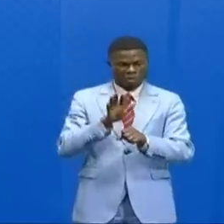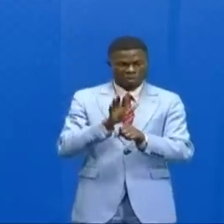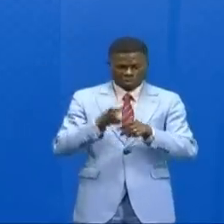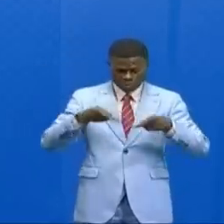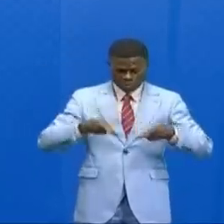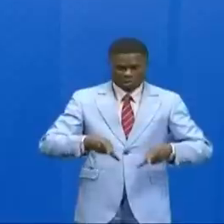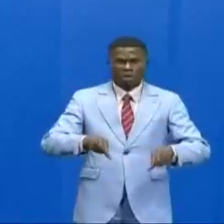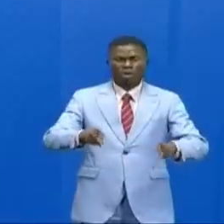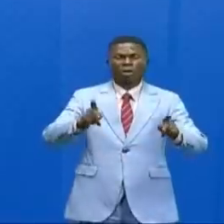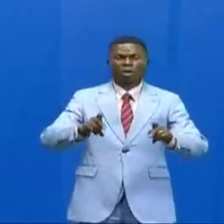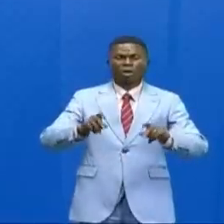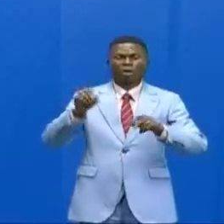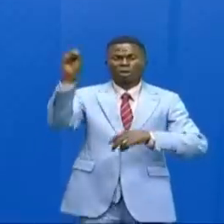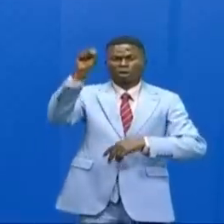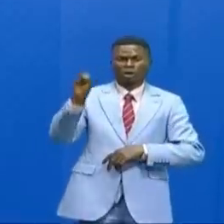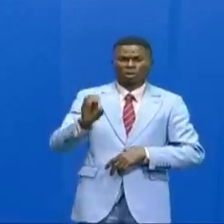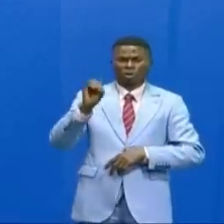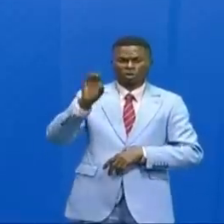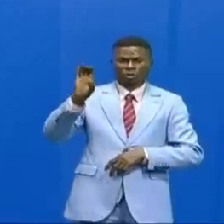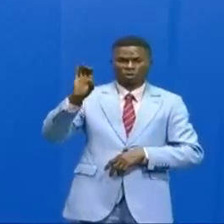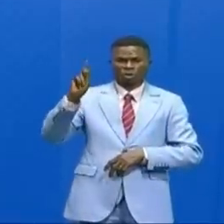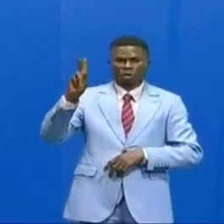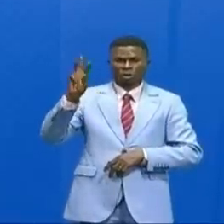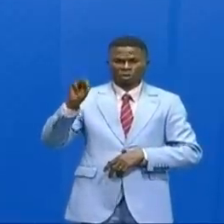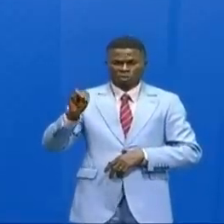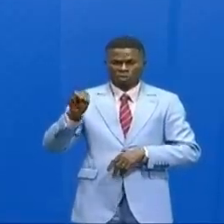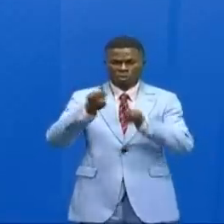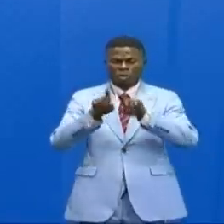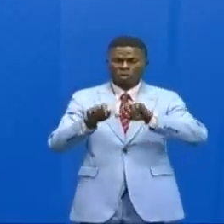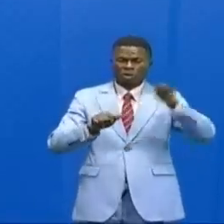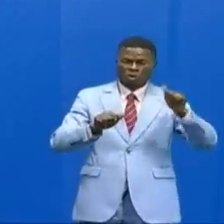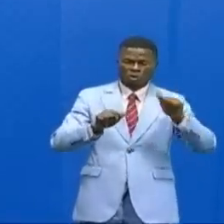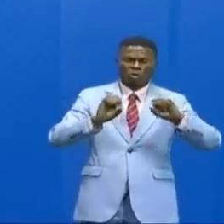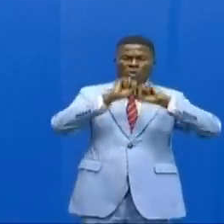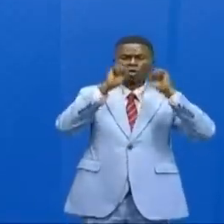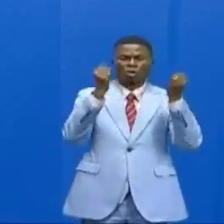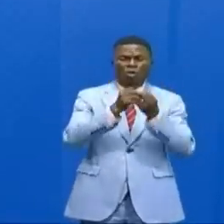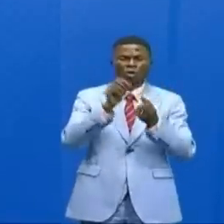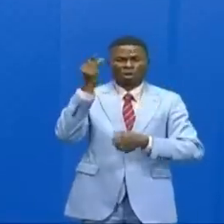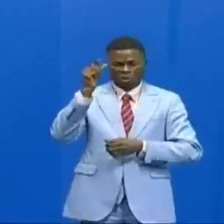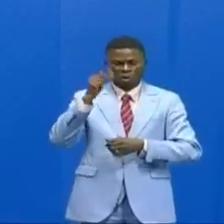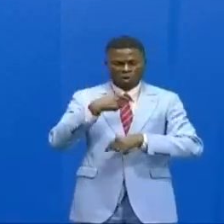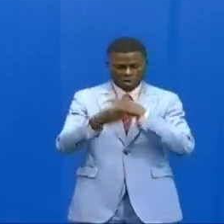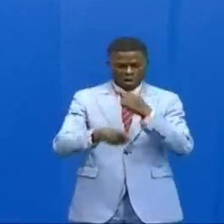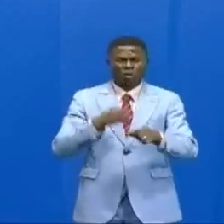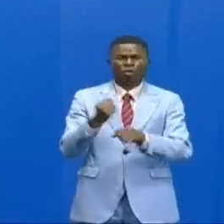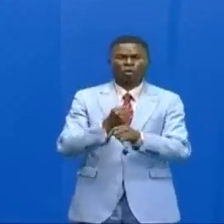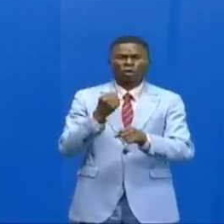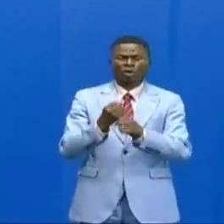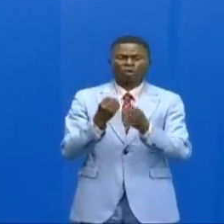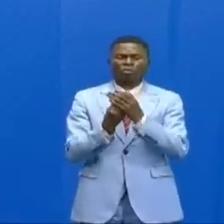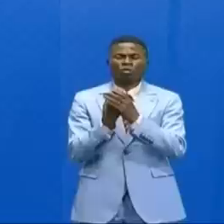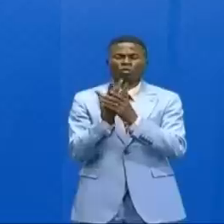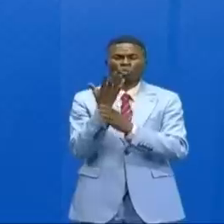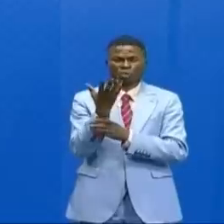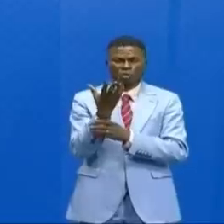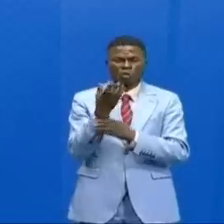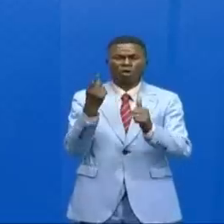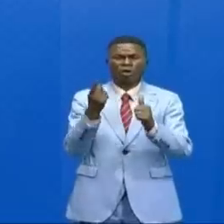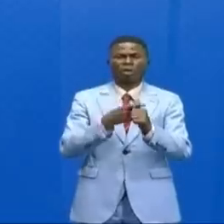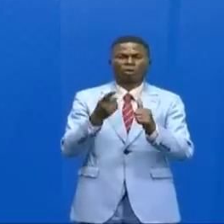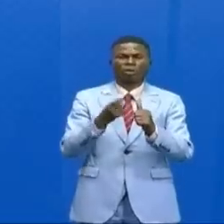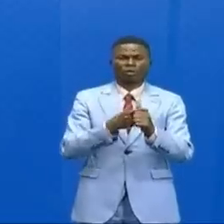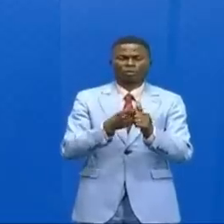à la Sokimon, la Sakima et d'autres entreprises minières publiques de relancer leurs activités de production, notamment